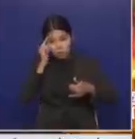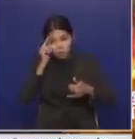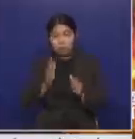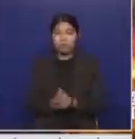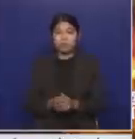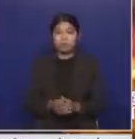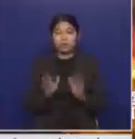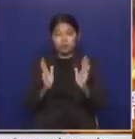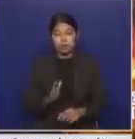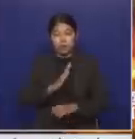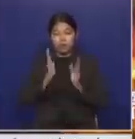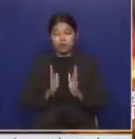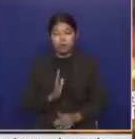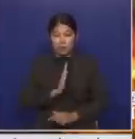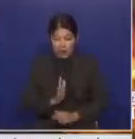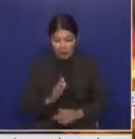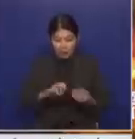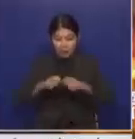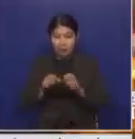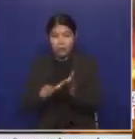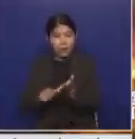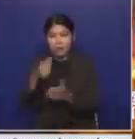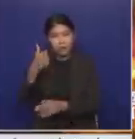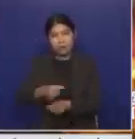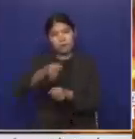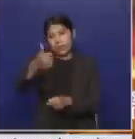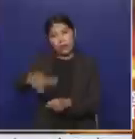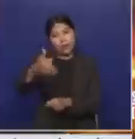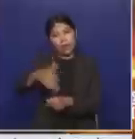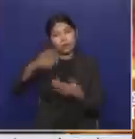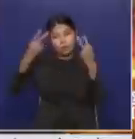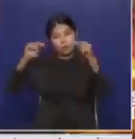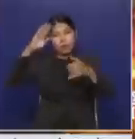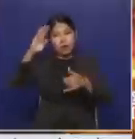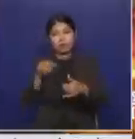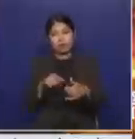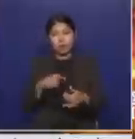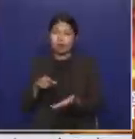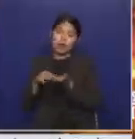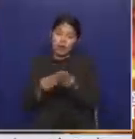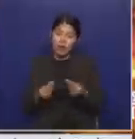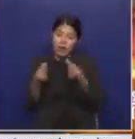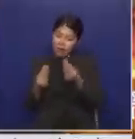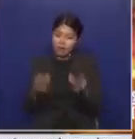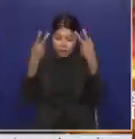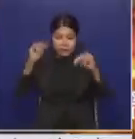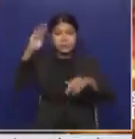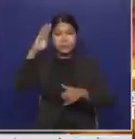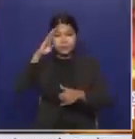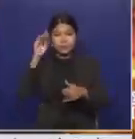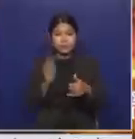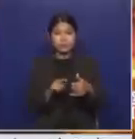สถานะที่เป็นตัวกลางในการแก้ไขปัญหานี้ได้อีกแล้วผมจึงขอเรียกร้องให้คนเอกประยุทธ์จันทร์โอชา